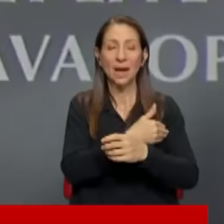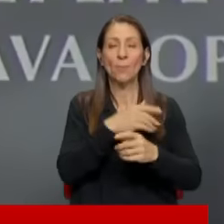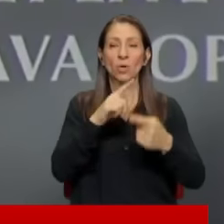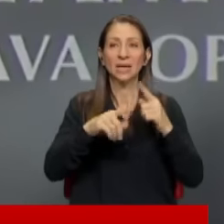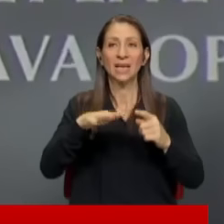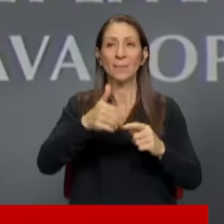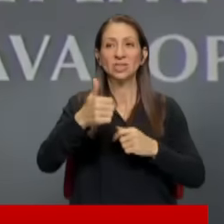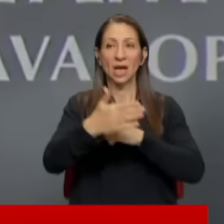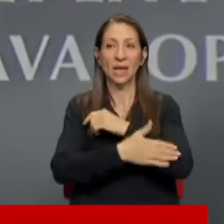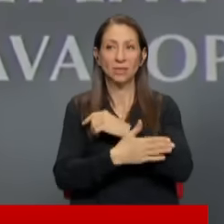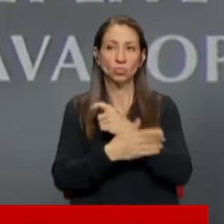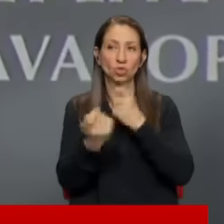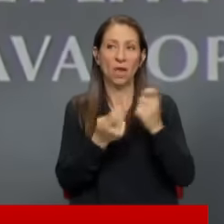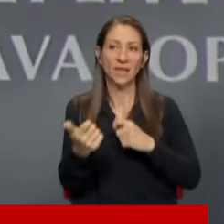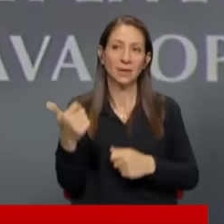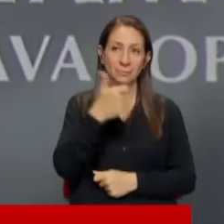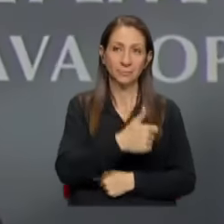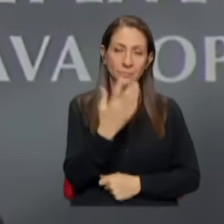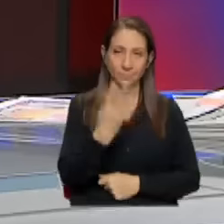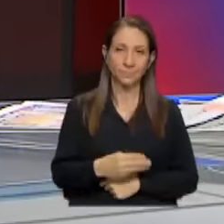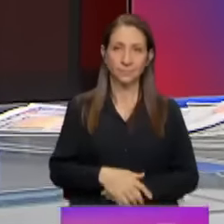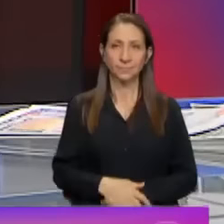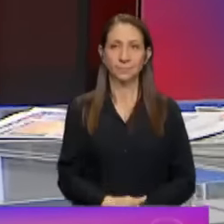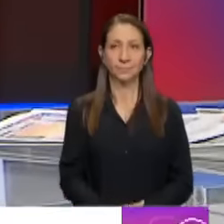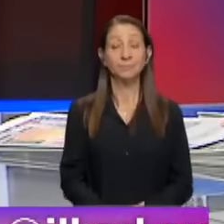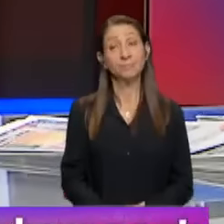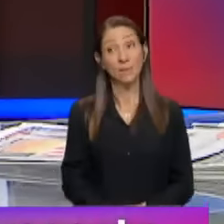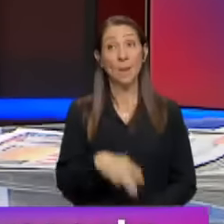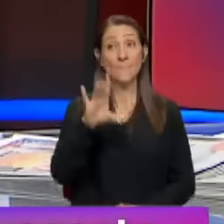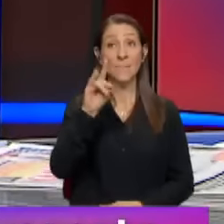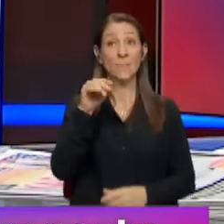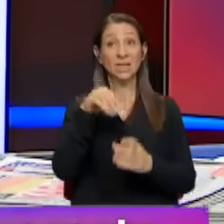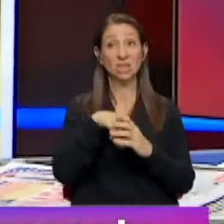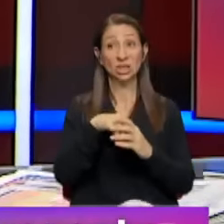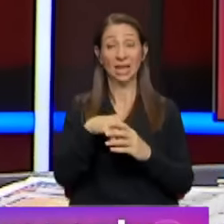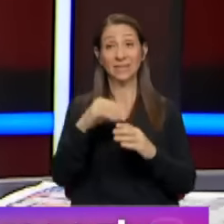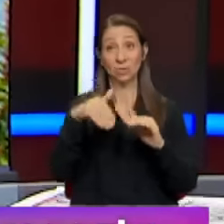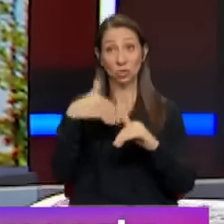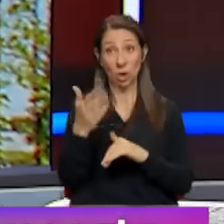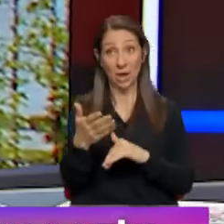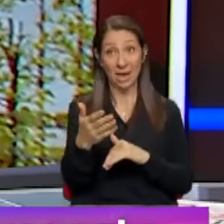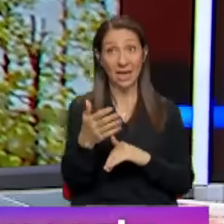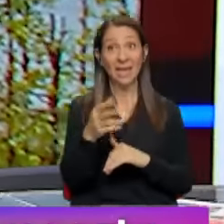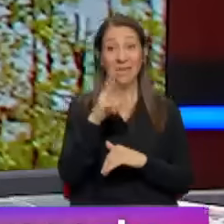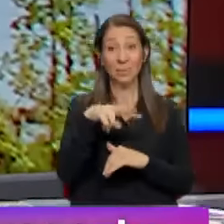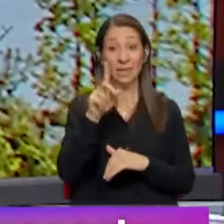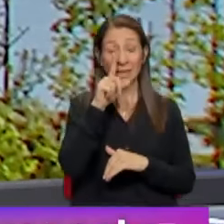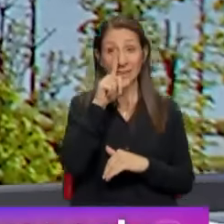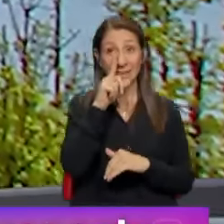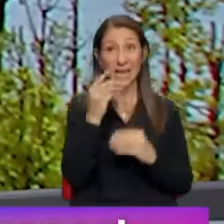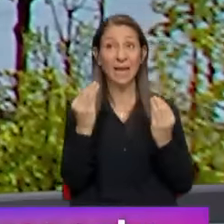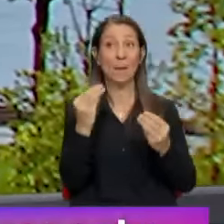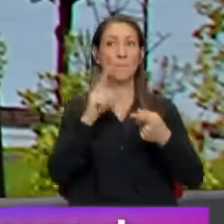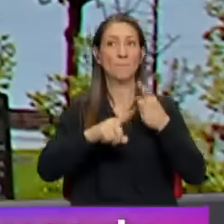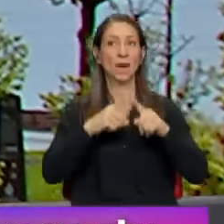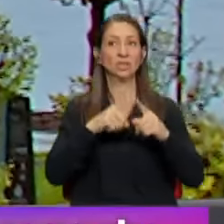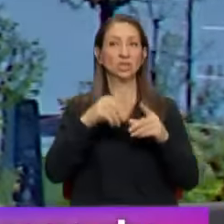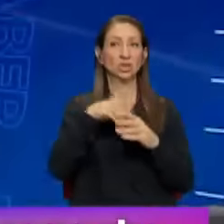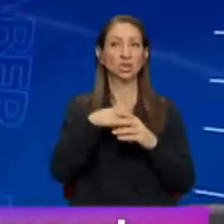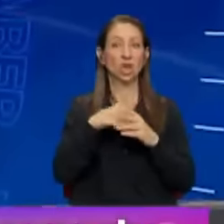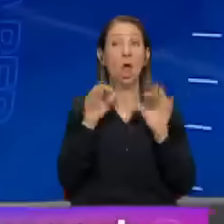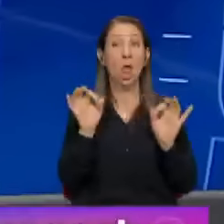Genel Başkan Yardımcılığı görevine getirildi. Milliyetçi Hareket Partisi'nin ardından 27 Nisan İYİ Parti